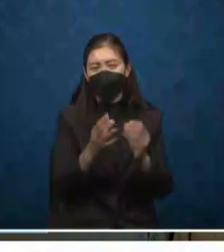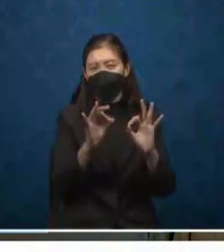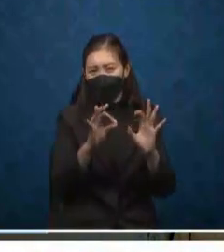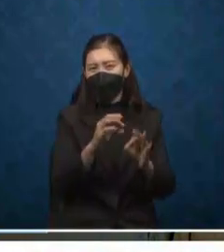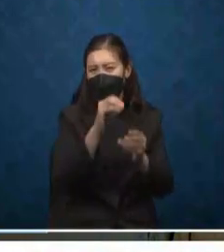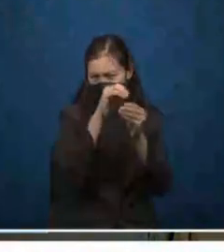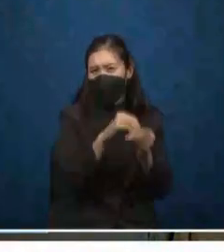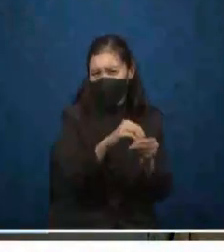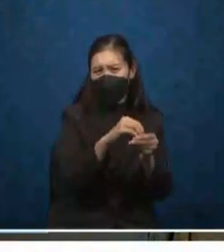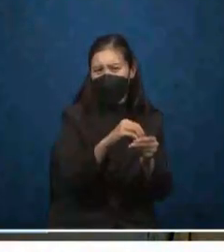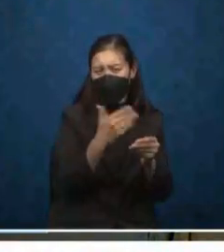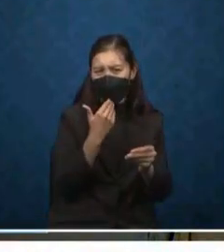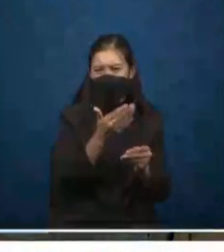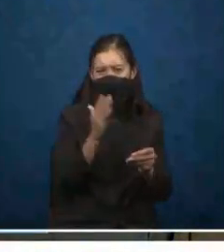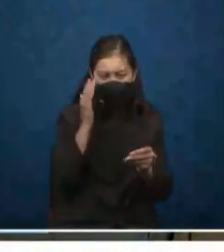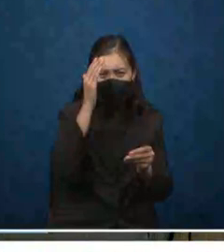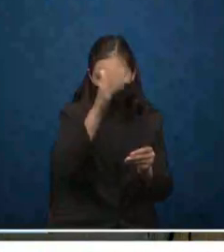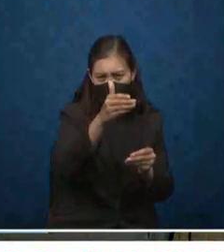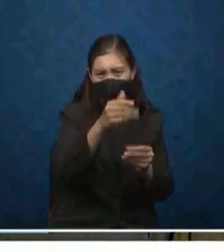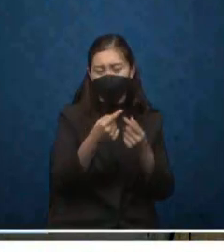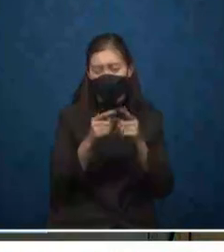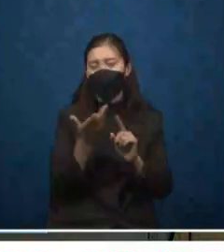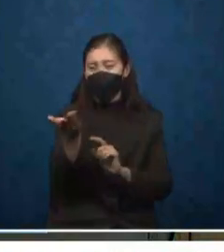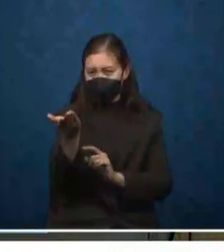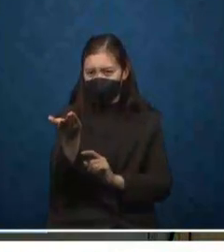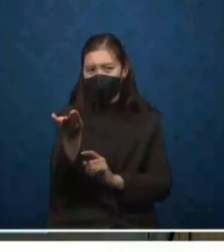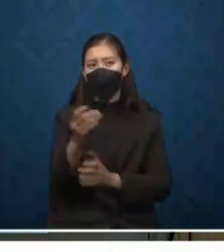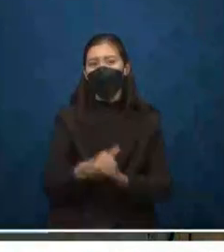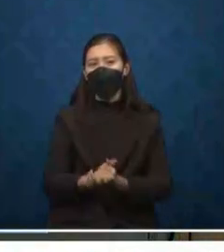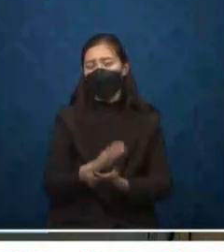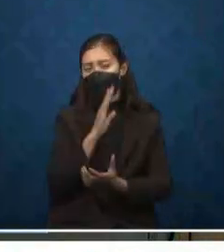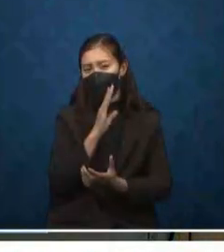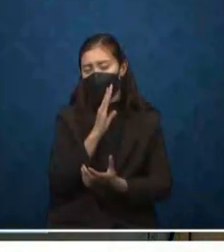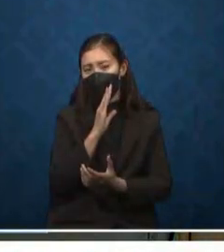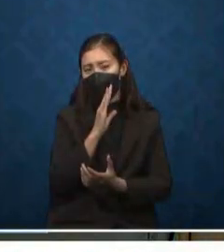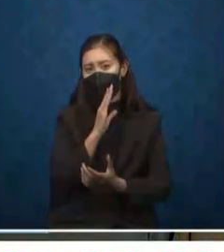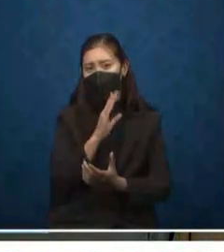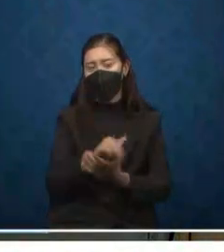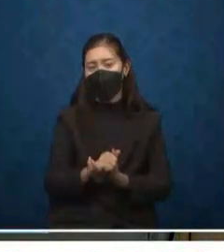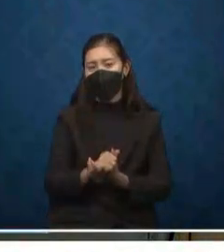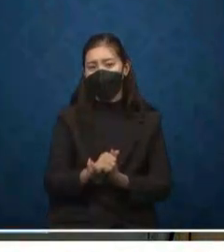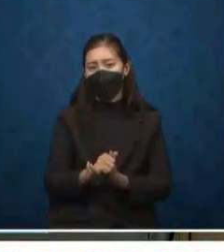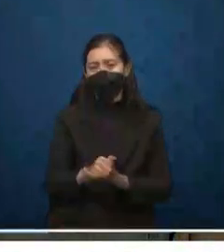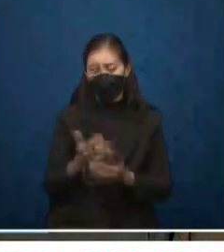ก้ได้กฎหมายในระดับที่เป็นอนุบัญญัติที่เป็นอำนาจของฝ่ายบริหารก็ไม่ต้องมาใช้เวลาของสภาซึ่งกำ